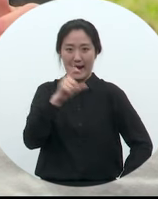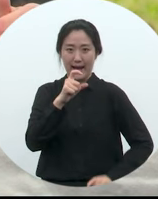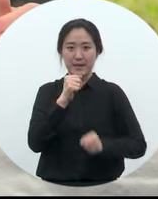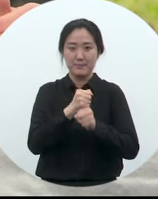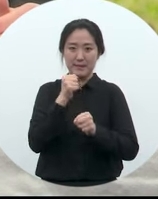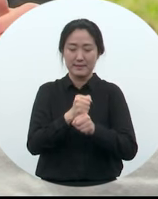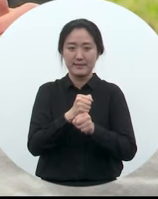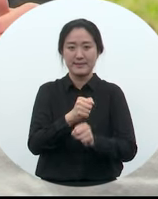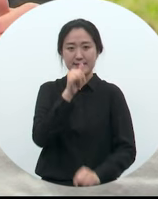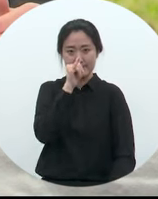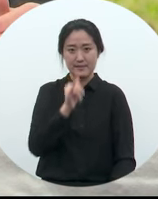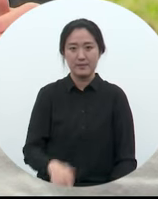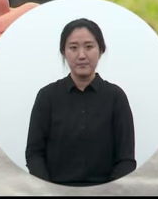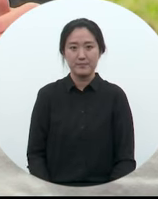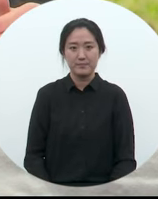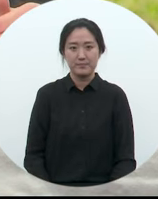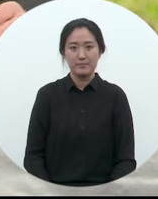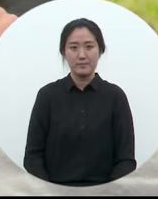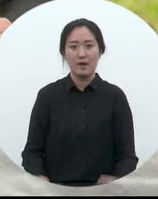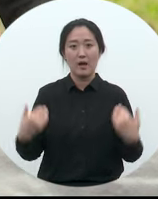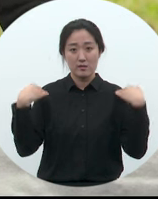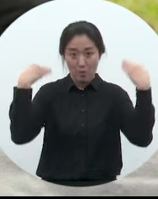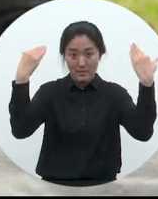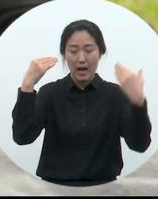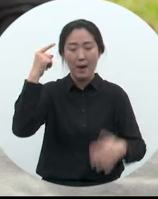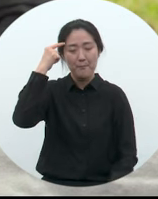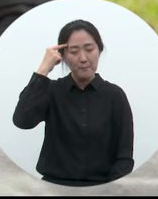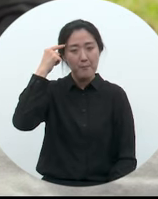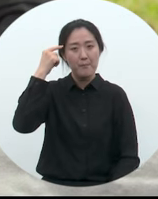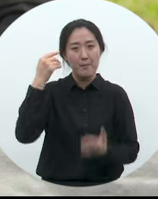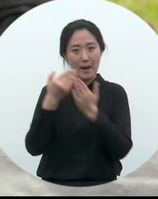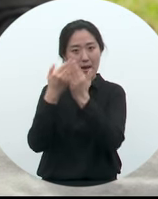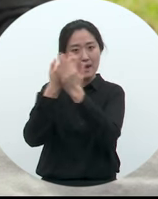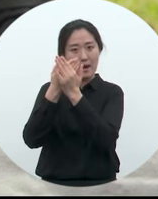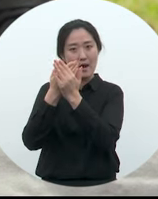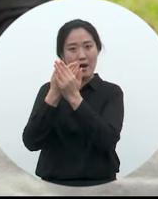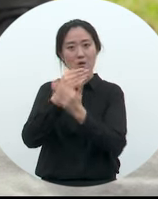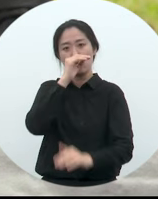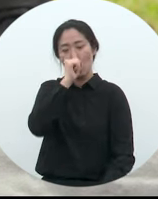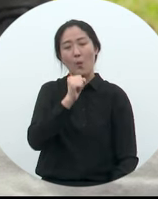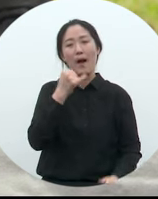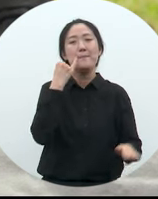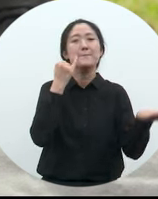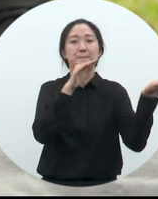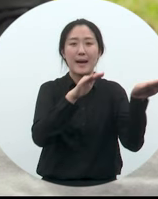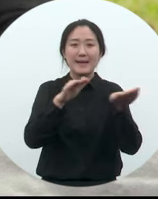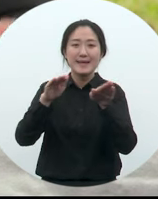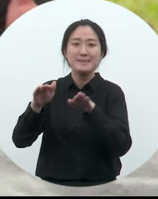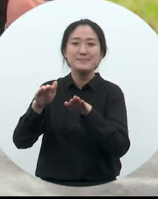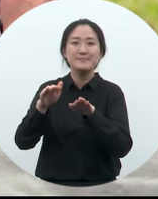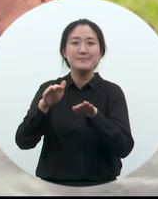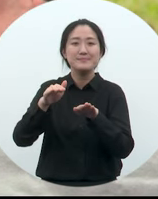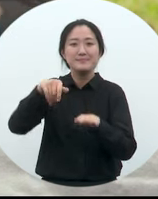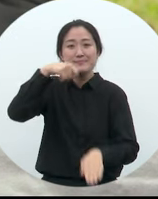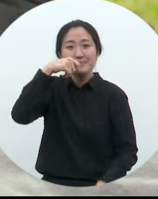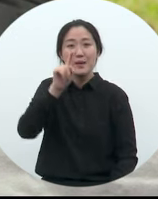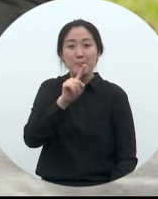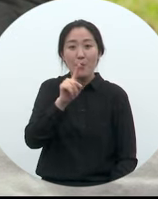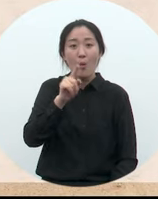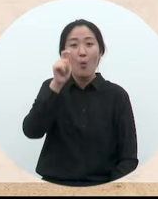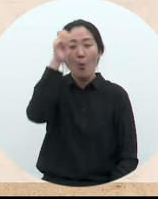해주는 역할이 잣에게는 있습니다. 성장과 머리를 좋게 하는 대표적인 바다에서 나는